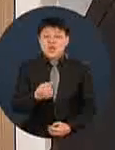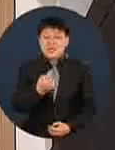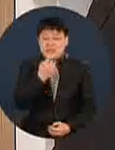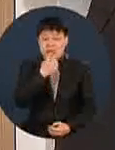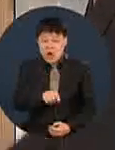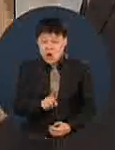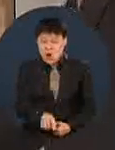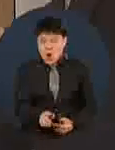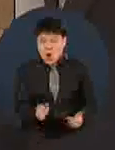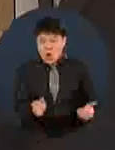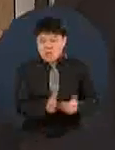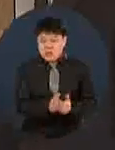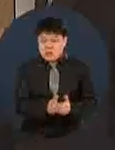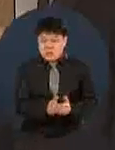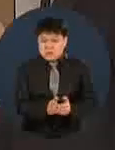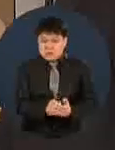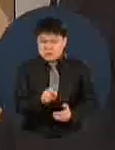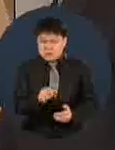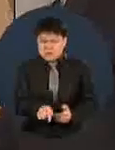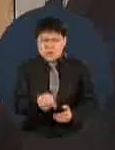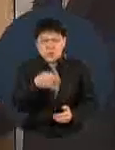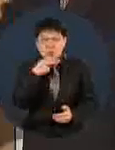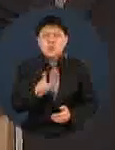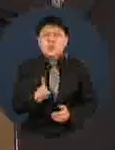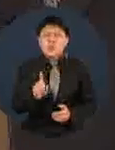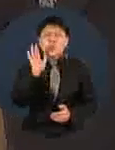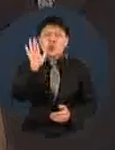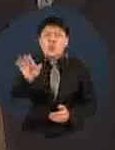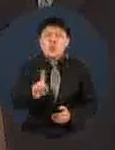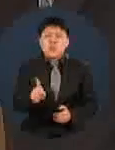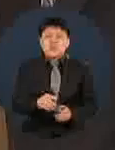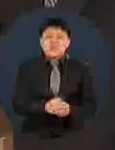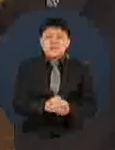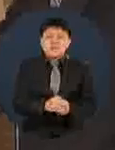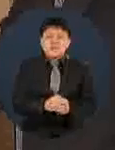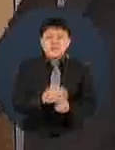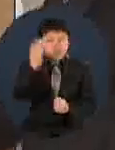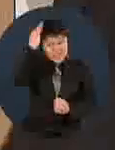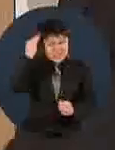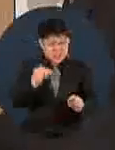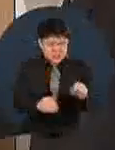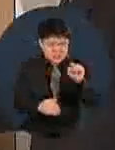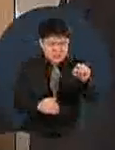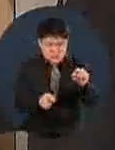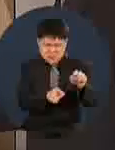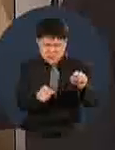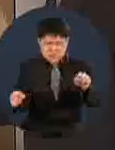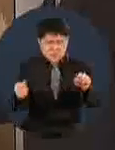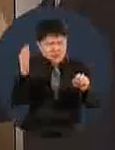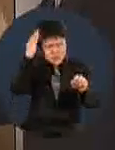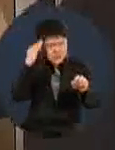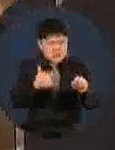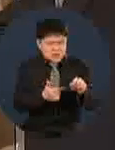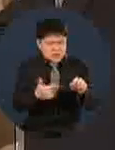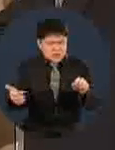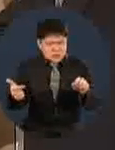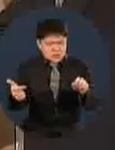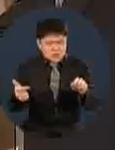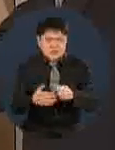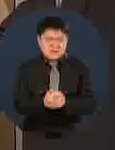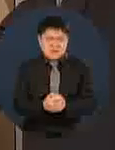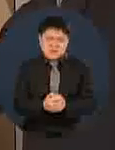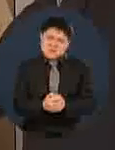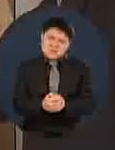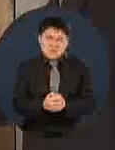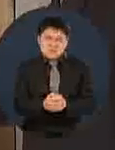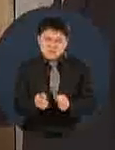이곳을 두었는데요. 그렇죠. 이쪽을 두지 않으면 어떻게 네, 될까요? 이렇게 뛰어나가면 아, 네. 이 폭이 너무 깊어지고 여기가 돼 있다면 좀 좁은 느낌이